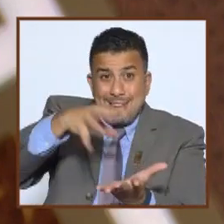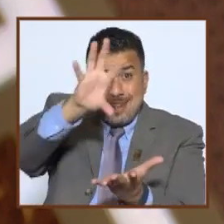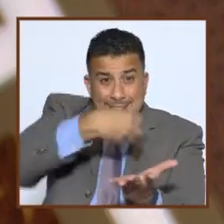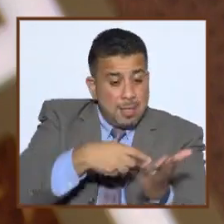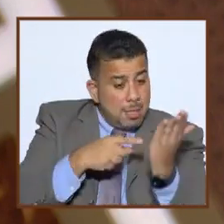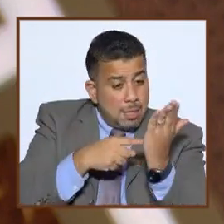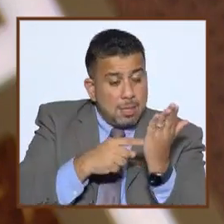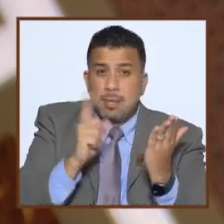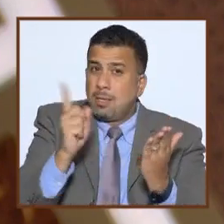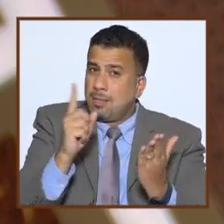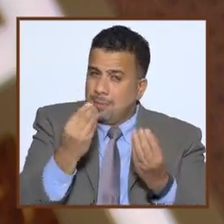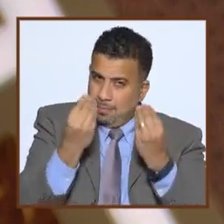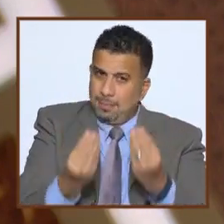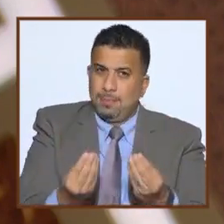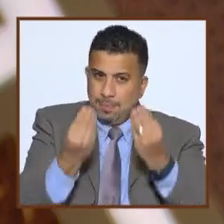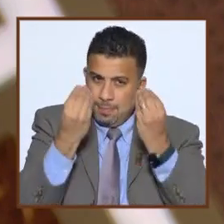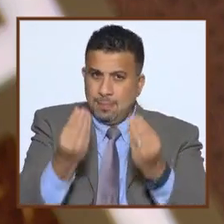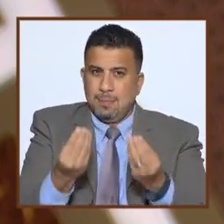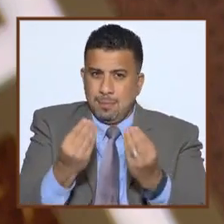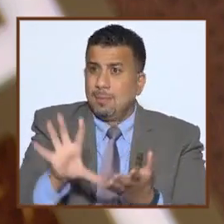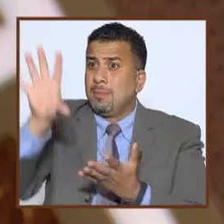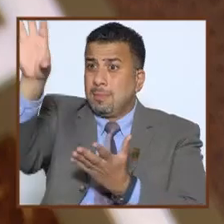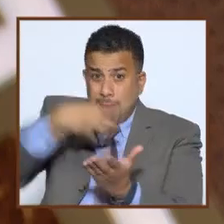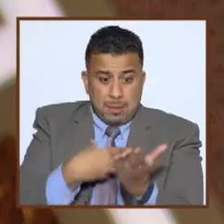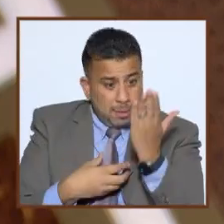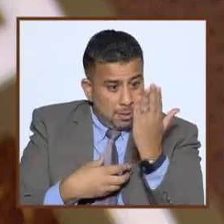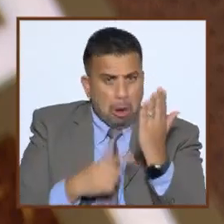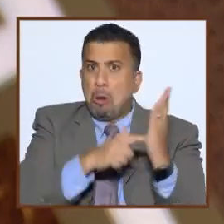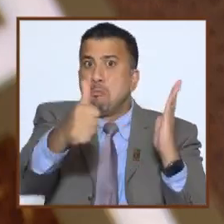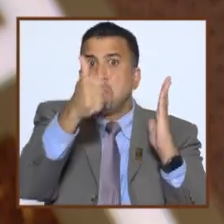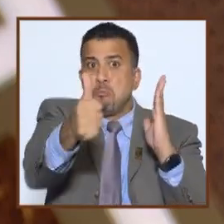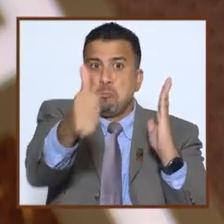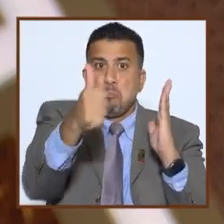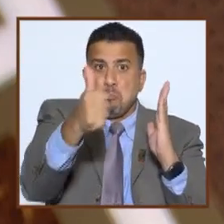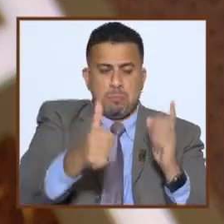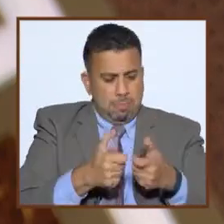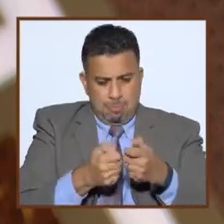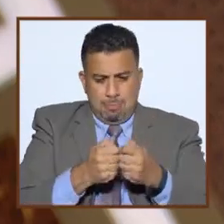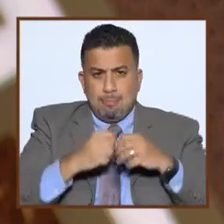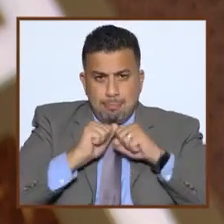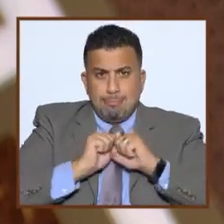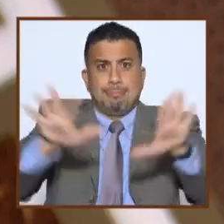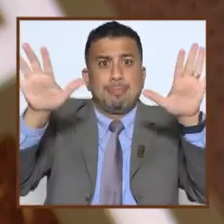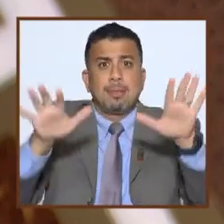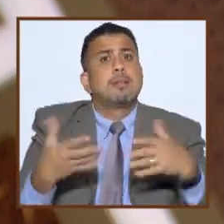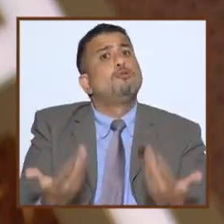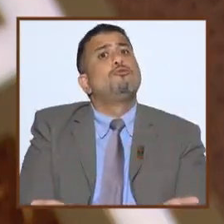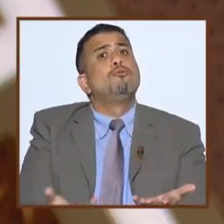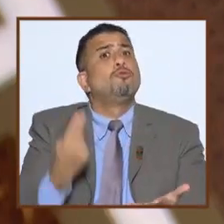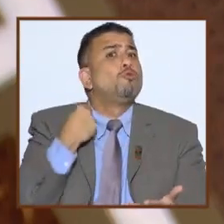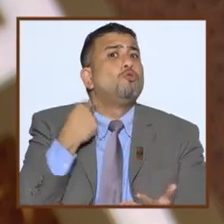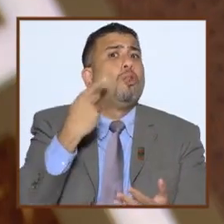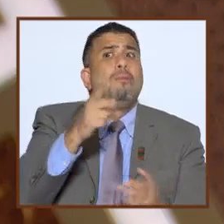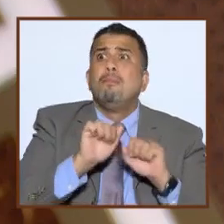بالصبر لا تستعجلون كل ما جاء واحد رساله نشرها لان من نشرتها ملكتك اي رساله